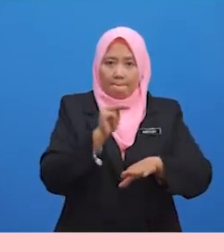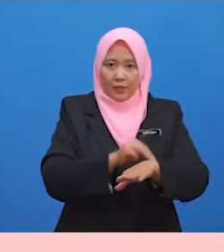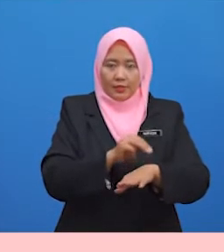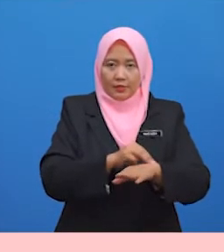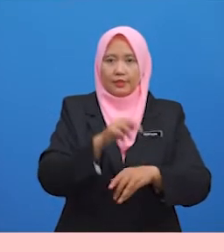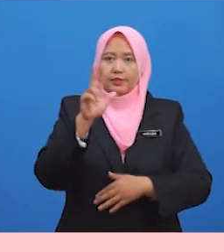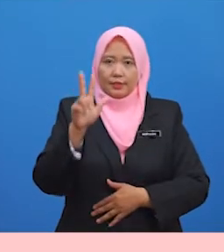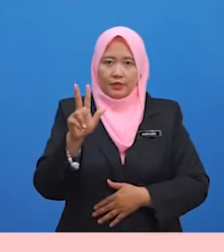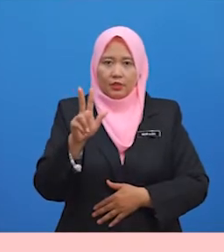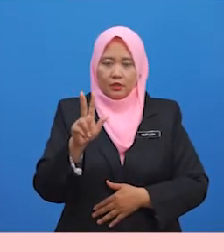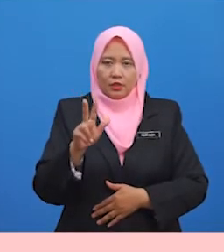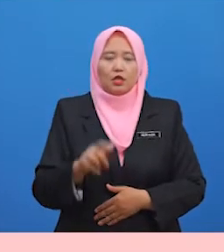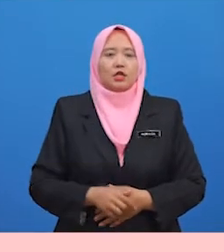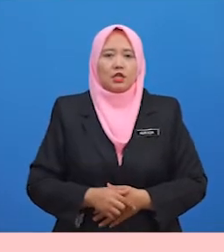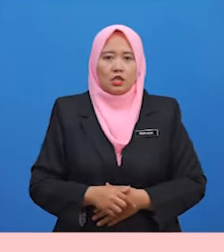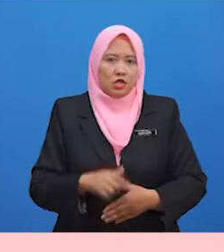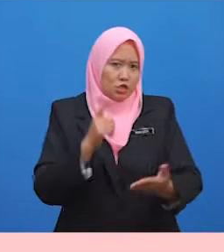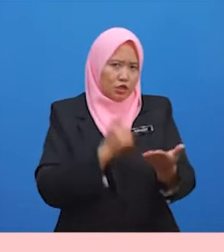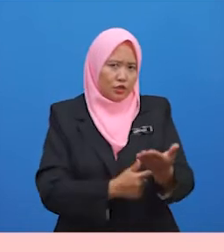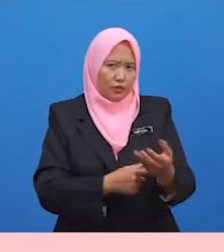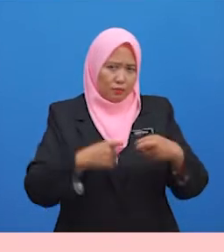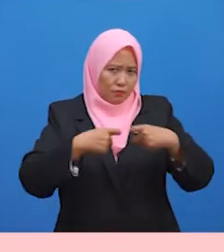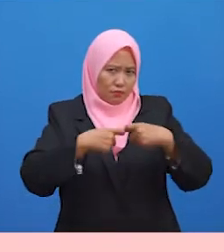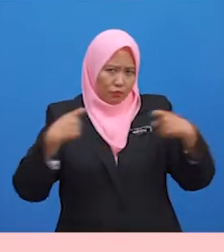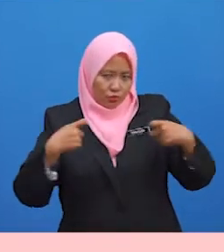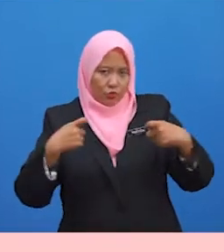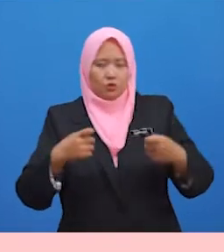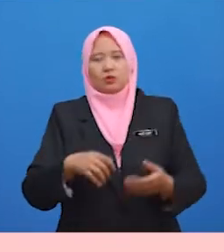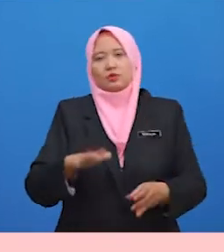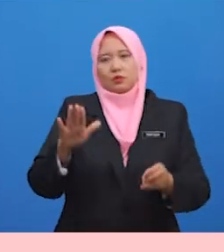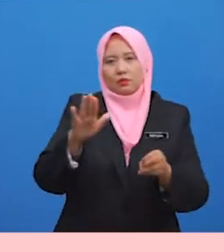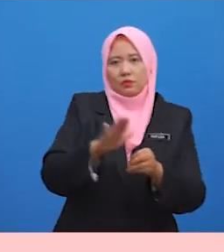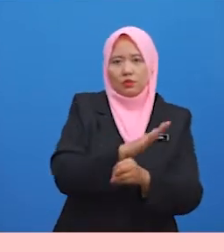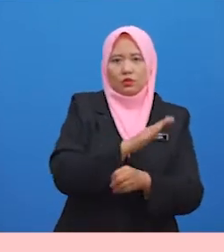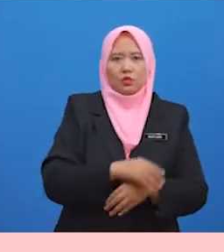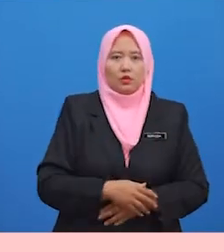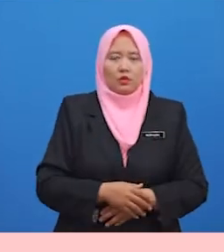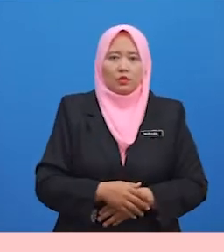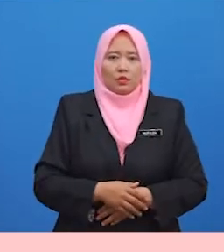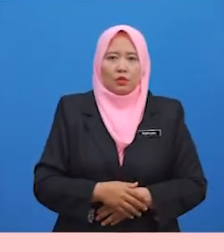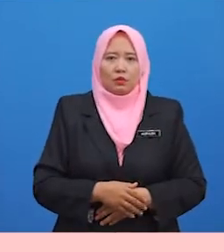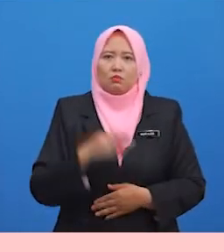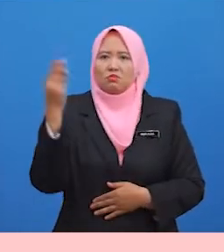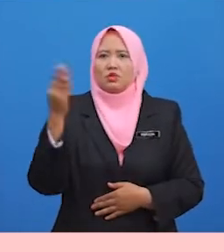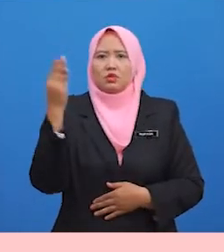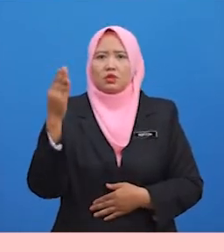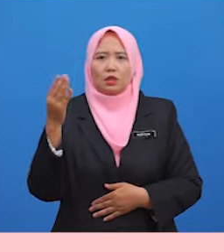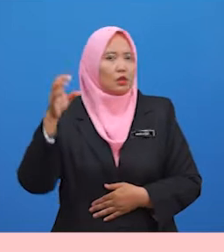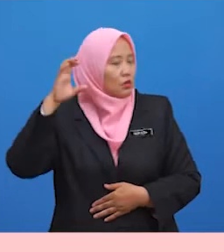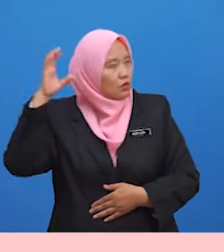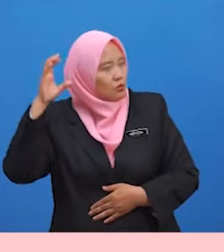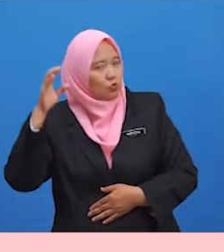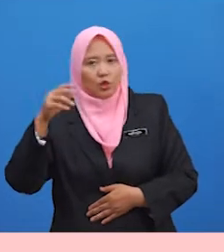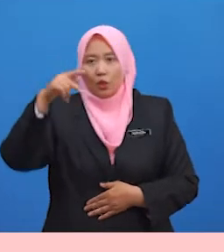Semasa di peringkat ketiga, ligamen akan putus sepenuhnya. Semasa ligamen putus, kebiasaannya